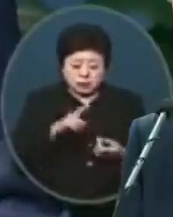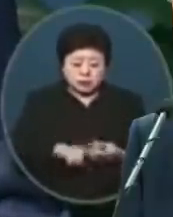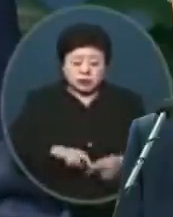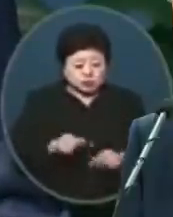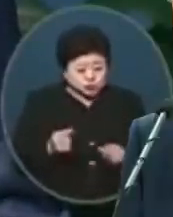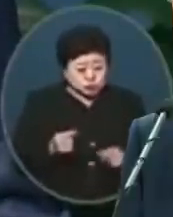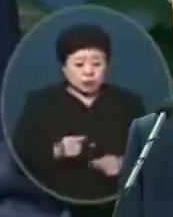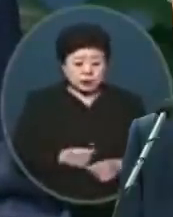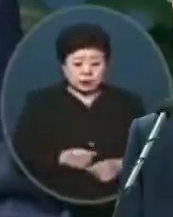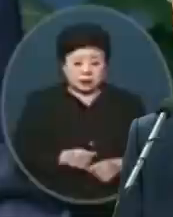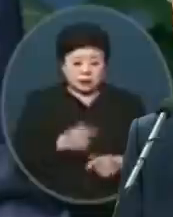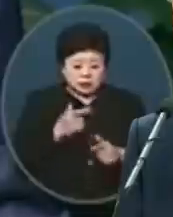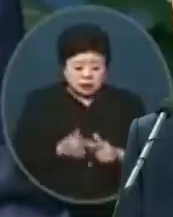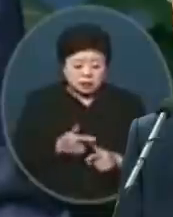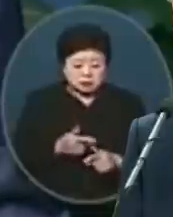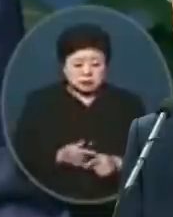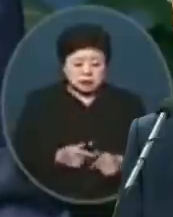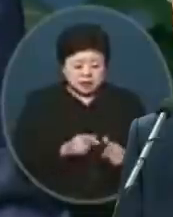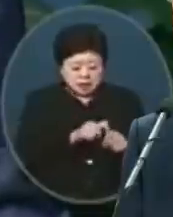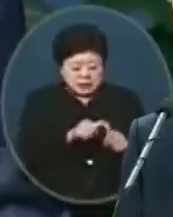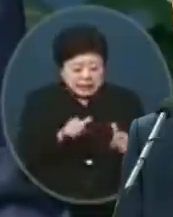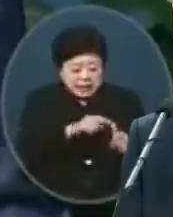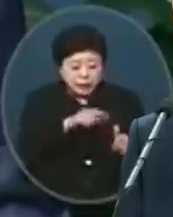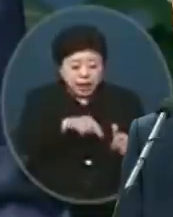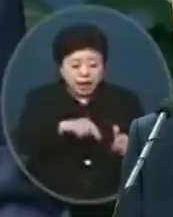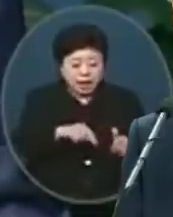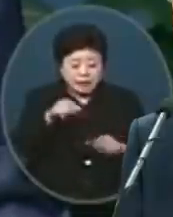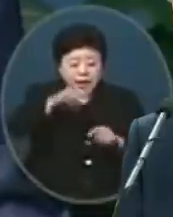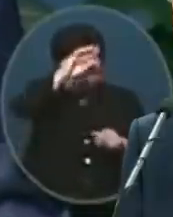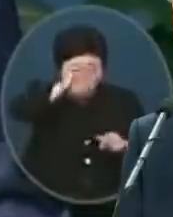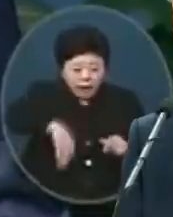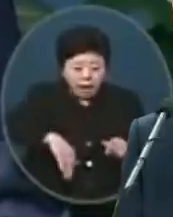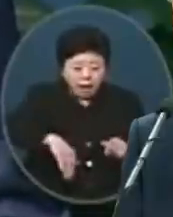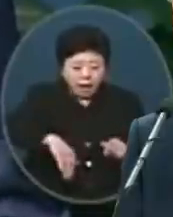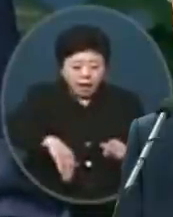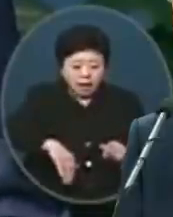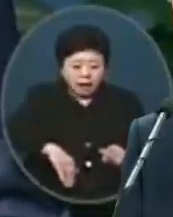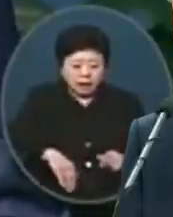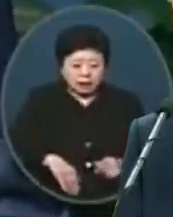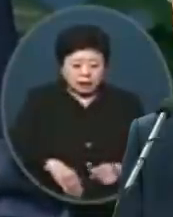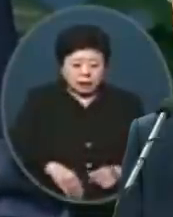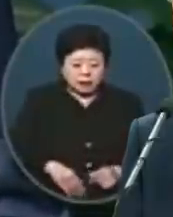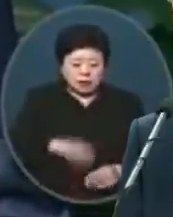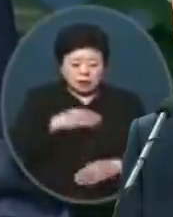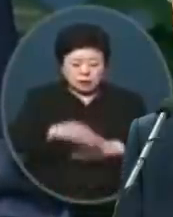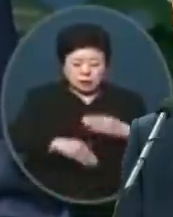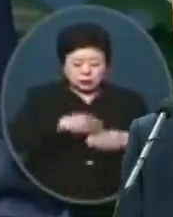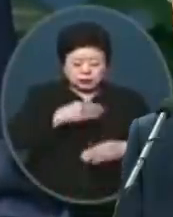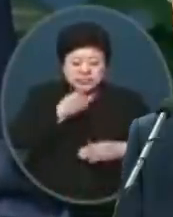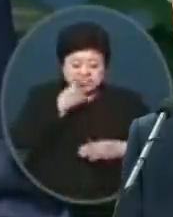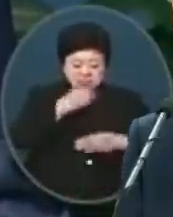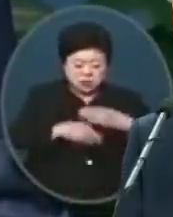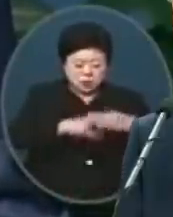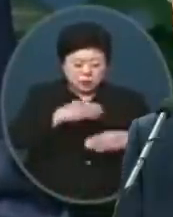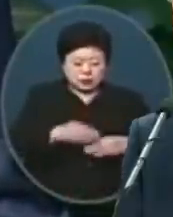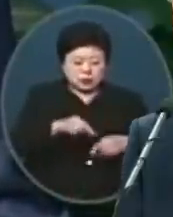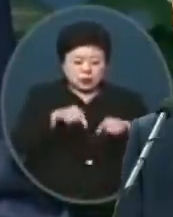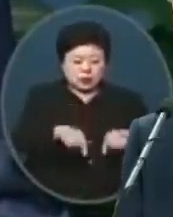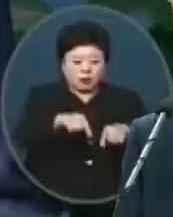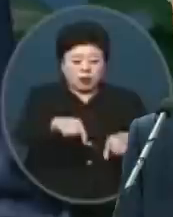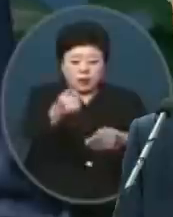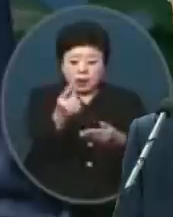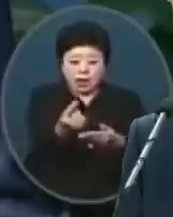예수님이 무덤 문 앞에 가서 나사로야 나오라. 즉시로 수의를 몸에 감은 채 나사로가 걸어나왔습니다.